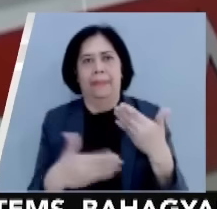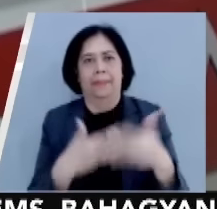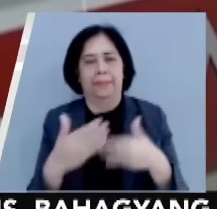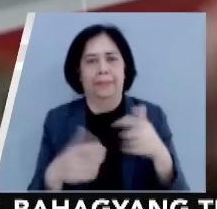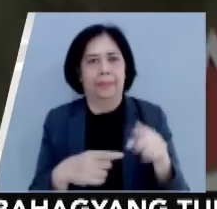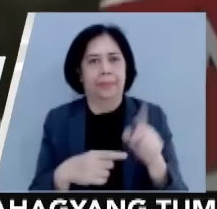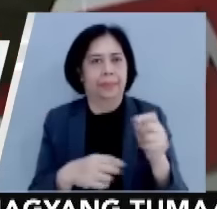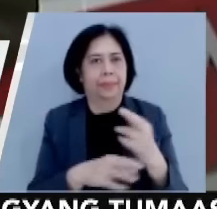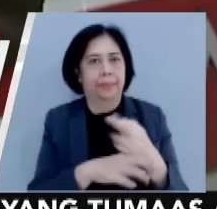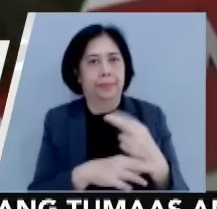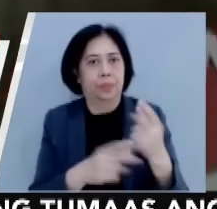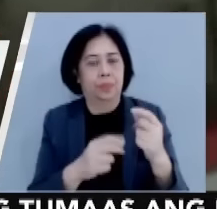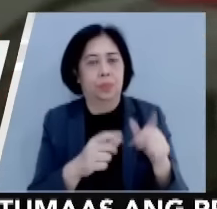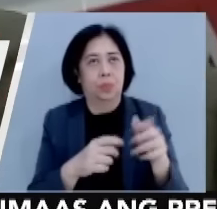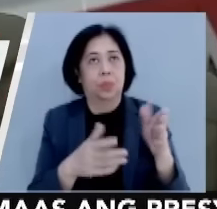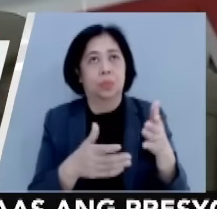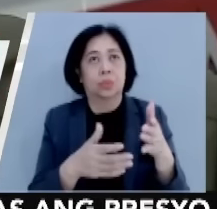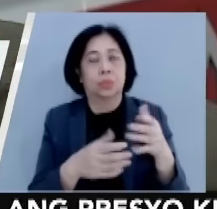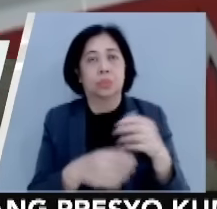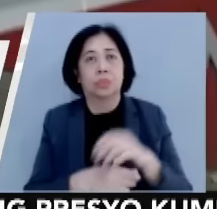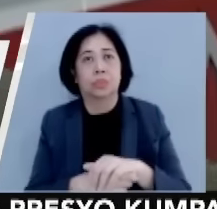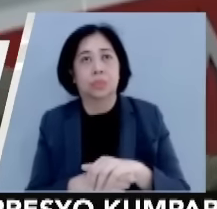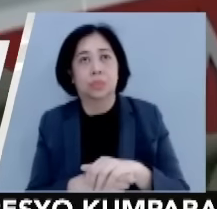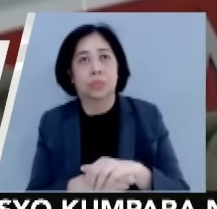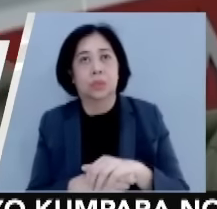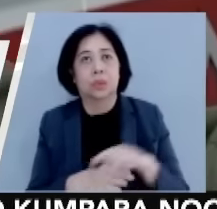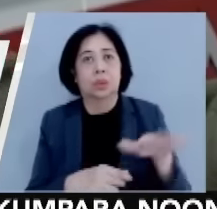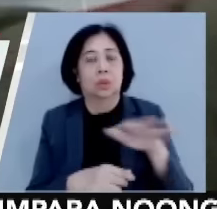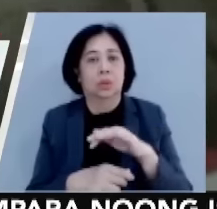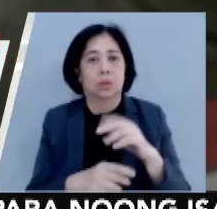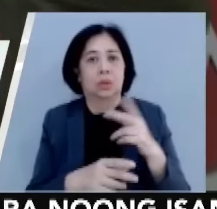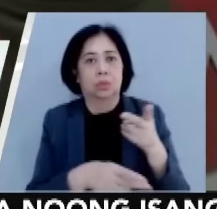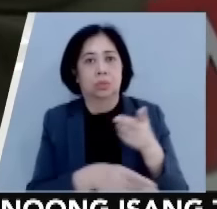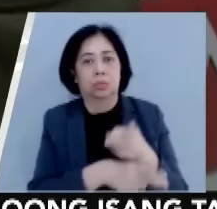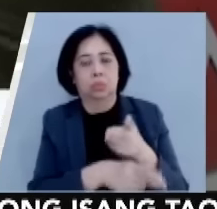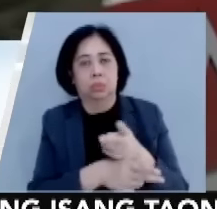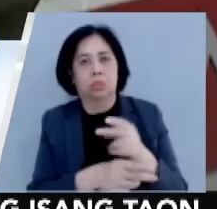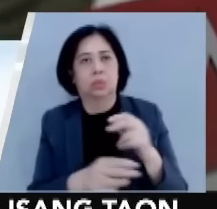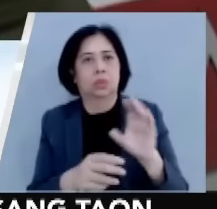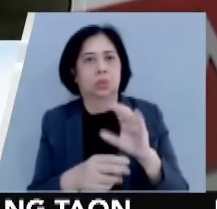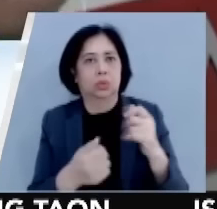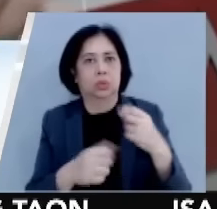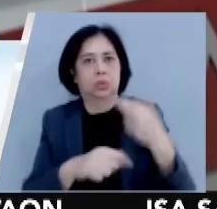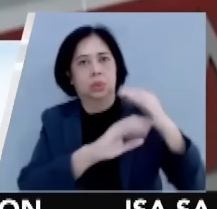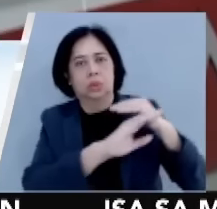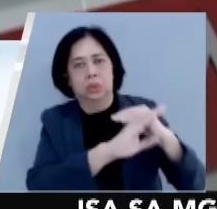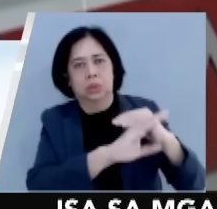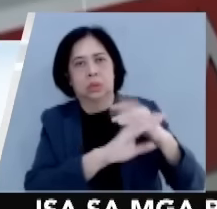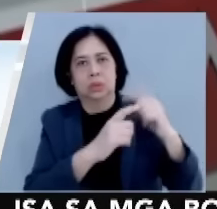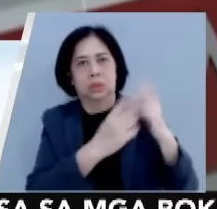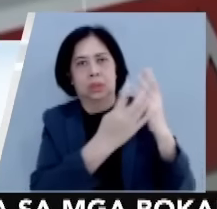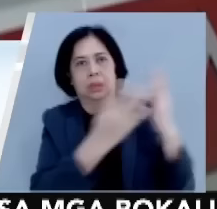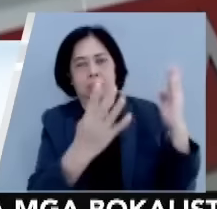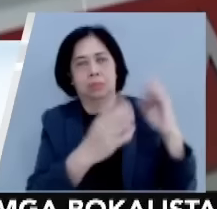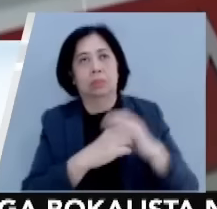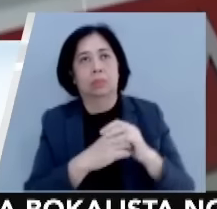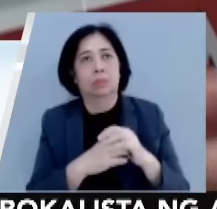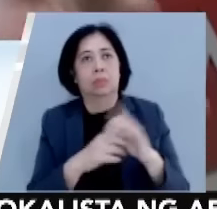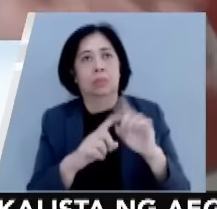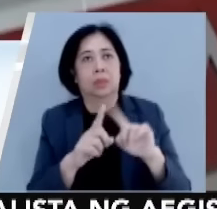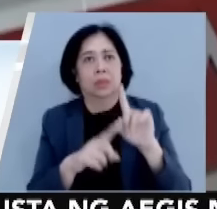tunnel. Na to totally prevent yung rockfall may tunnel na nagawa. Meron na actually isa eh.